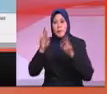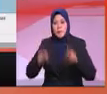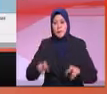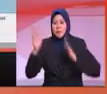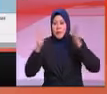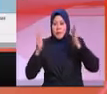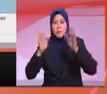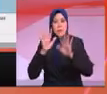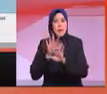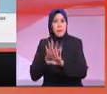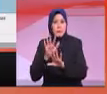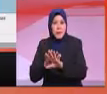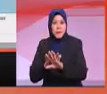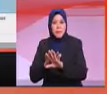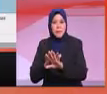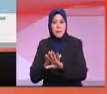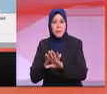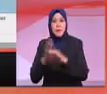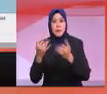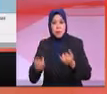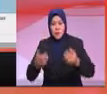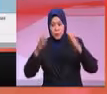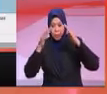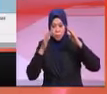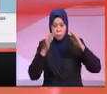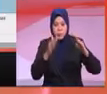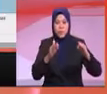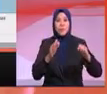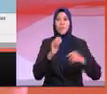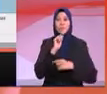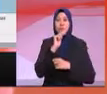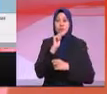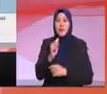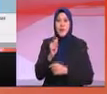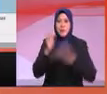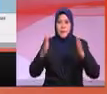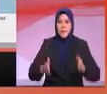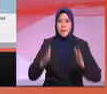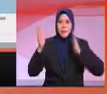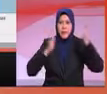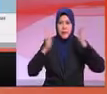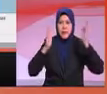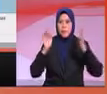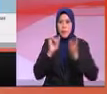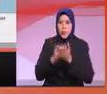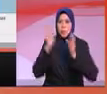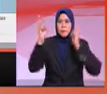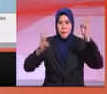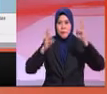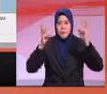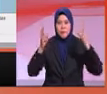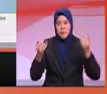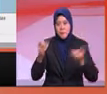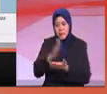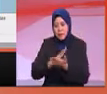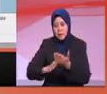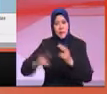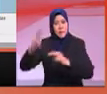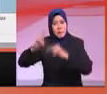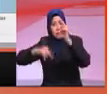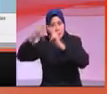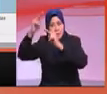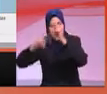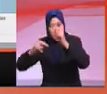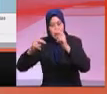juga ramai. Jadi kita sekarang ni tertumpu kepada bukan warga negara. Ini kan kita bimbangkan, contohnya di sektor-sektor